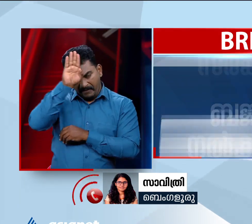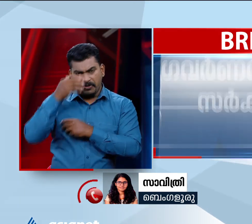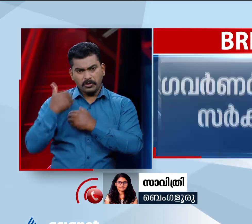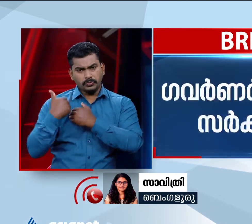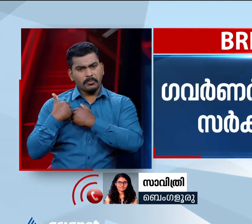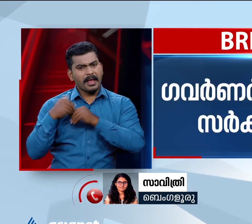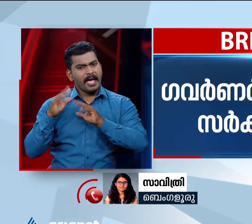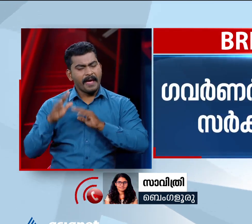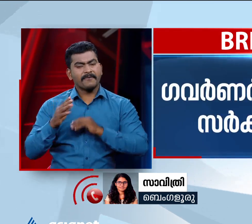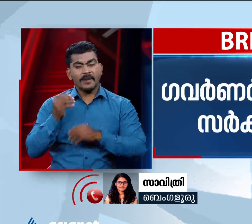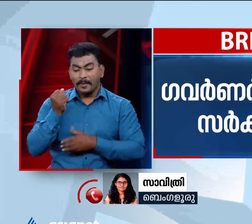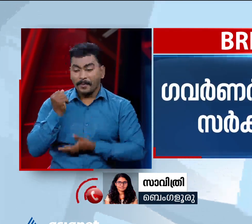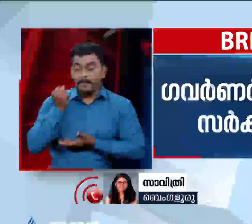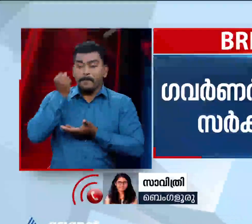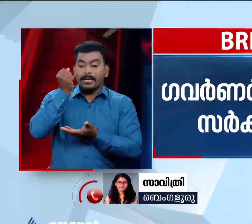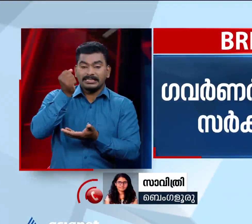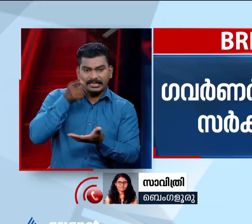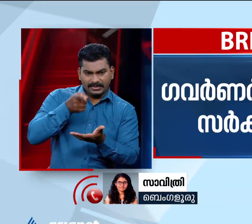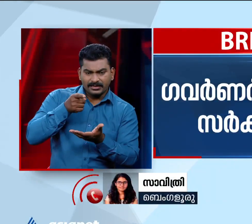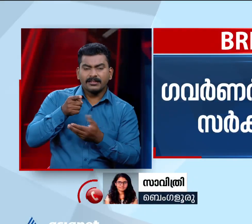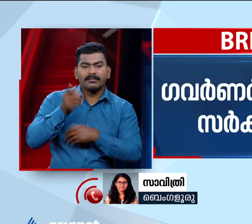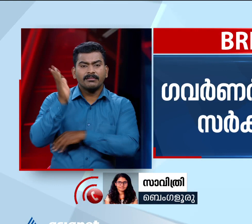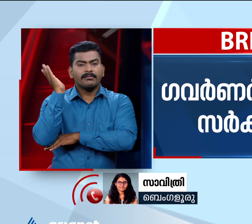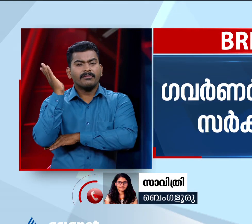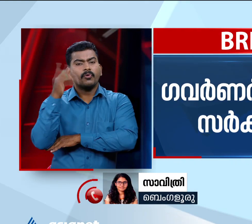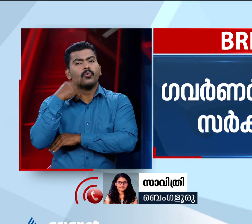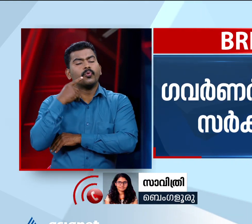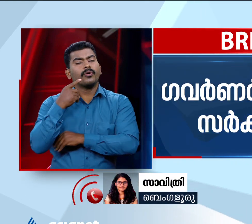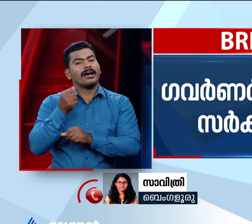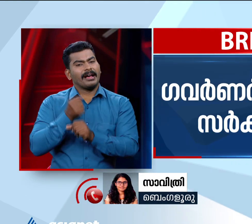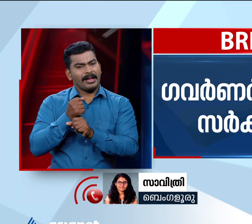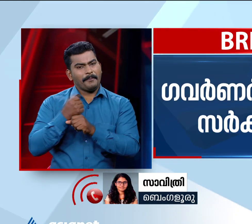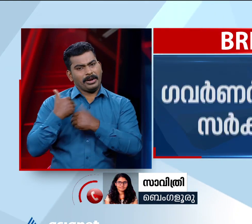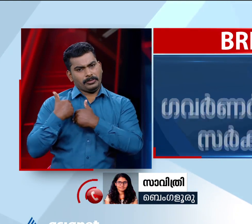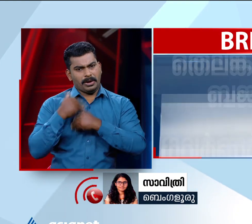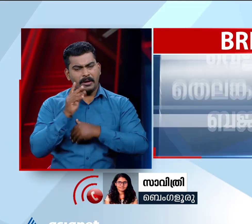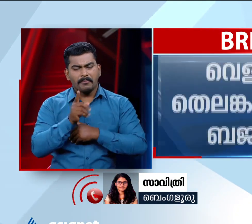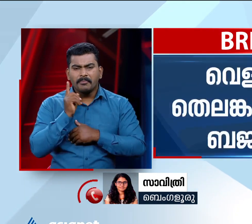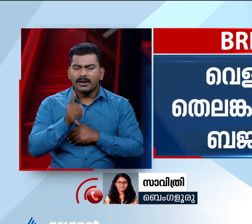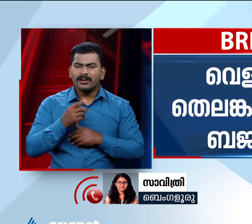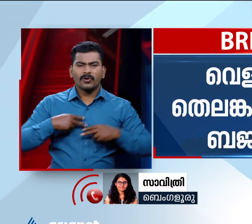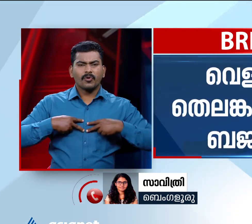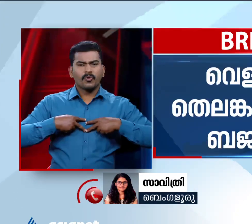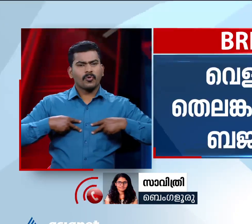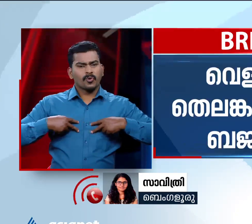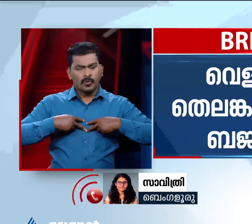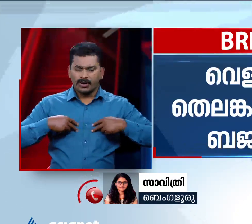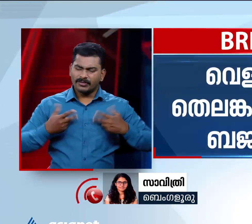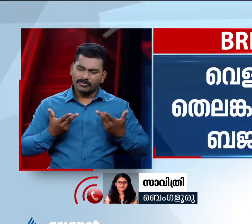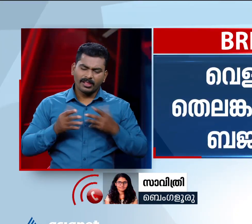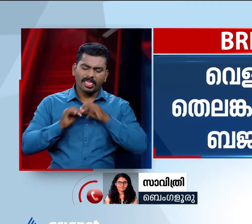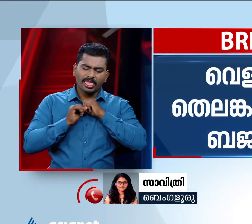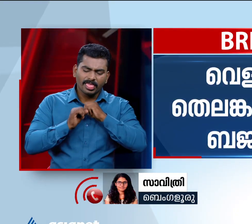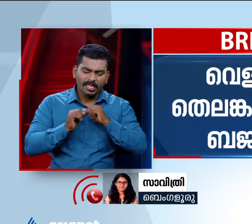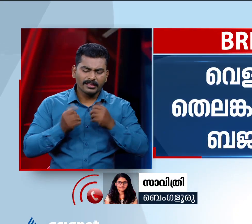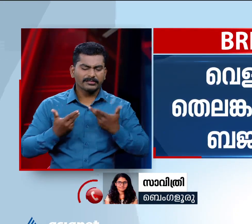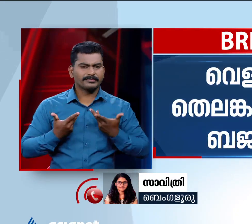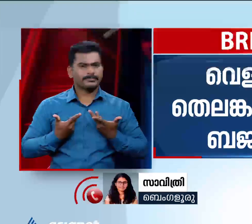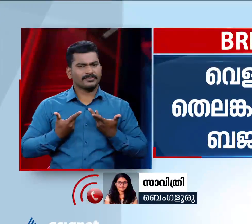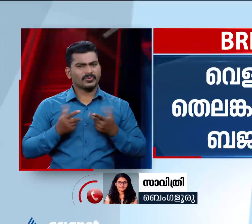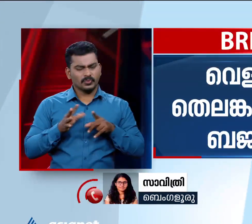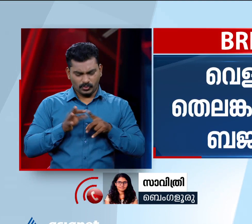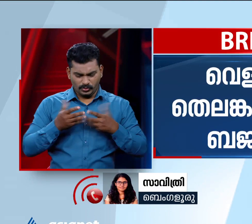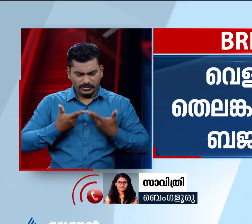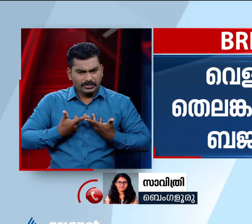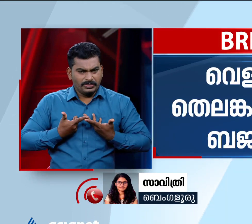അനുമതി അത്യാവശ്യമാണെന്നും കോടതി സർക്കാർ വാദിച്ചു. എന്നാൽ എന്തിനാണ് അനാവശ്യമായ ഇത്തരം ഒരു വിവാദത്തിലേക്ക് കോടതിയെ വലിച്ചയക്കുന്നത് എന്നായിരുന്നു ചീഫ് ജസ്റ്റിസ് അധ്യക്ഷനായ